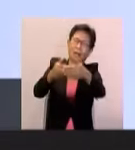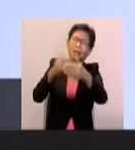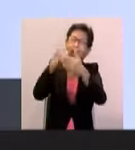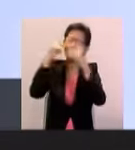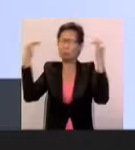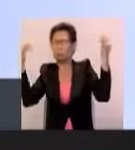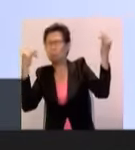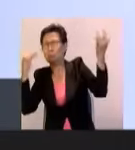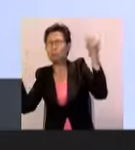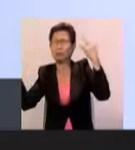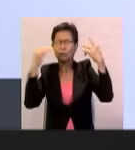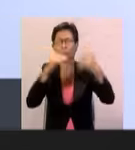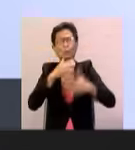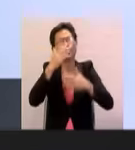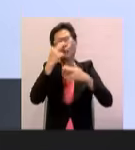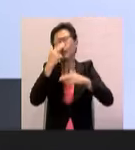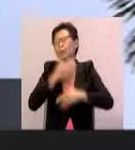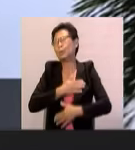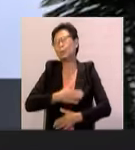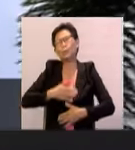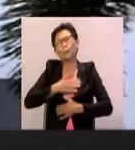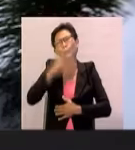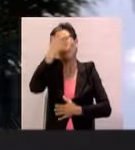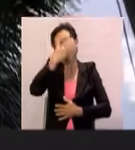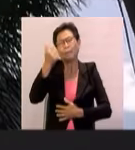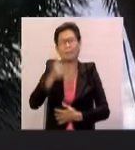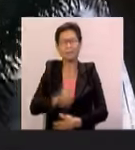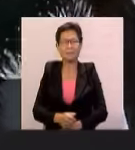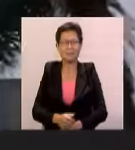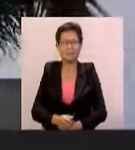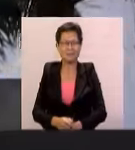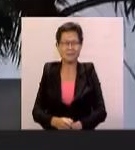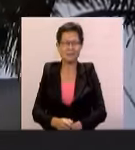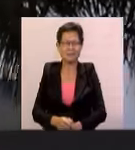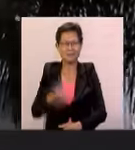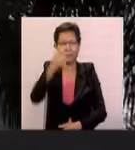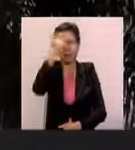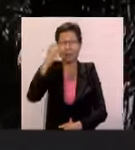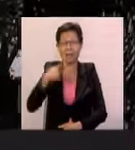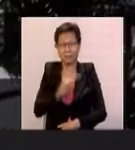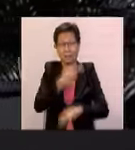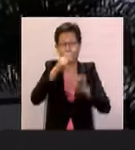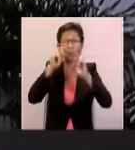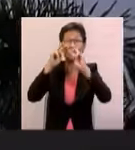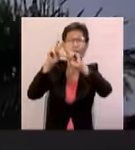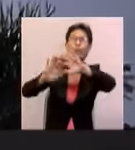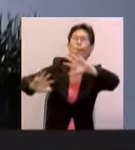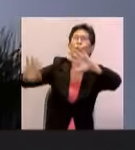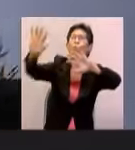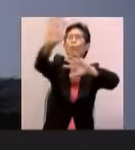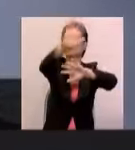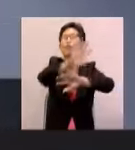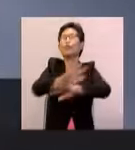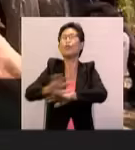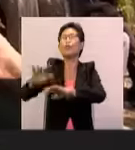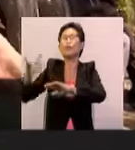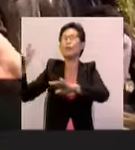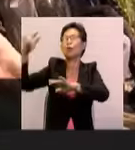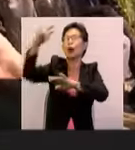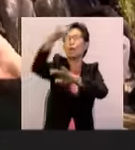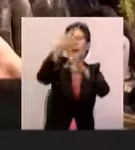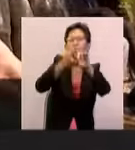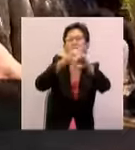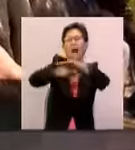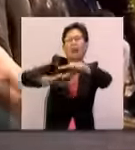dia sekali kan. Oh, sonok, cantik sangat. Menengah indah ni cantik lah, terbaik lah kan. Sebab kita boleh tengok view-view kapal-kapal semua daripada